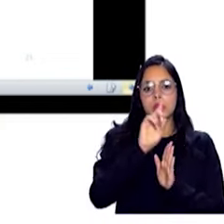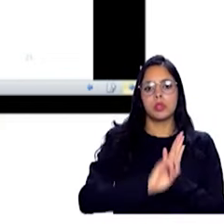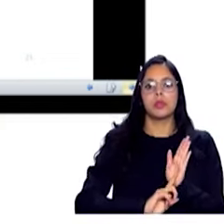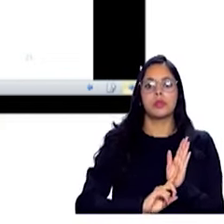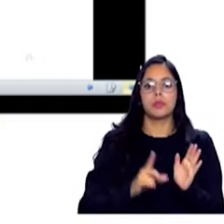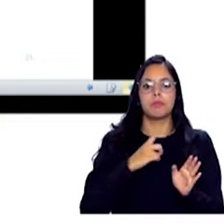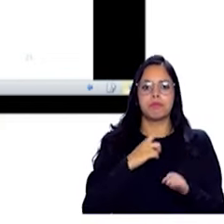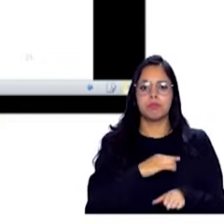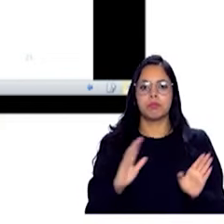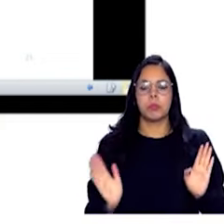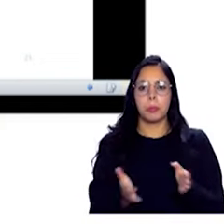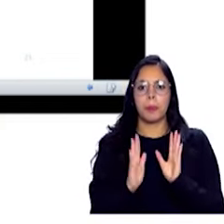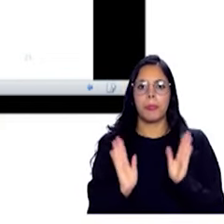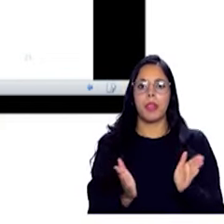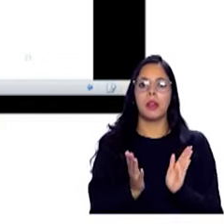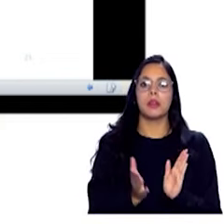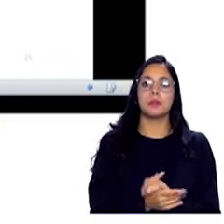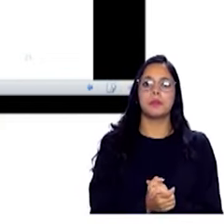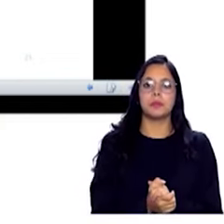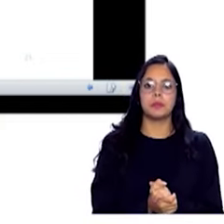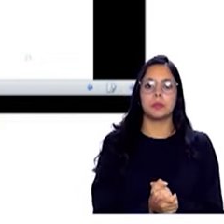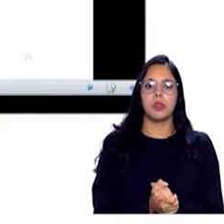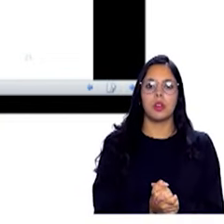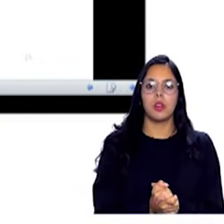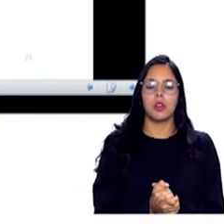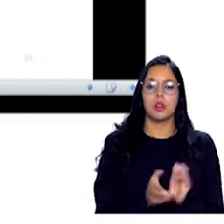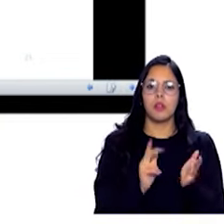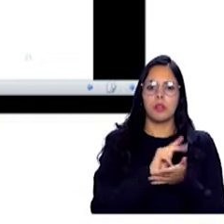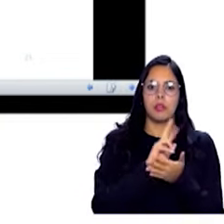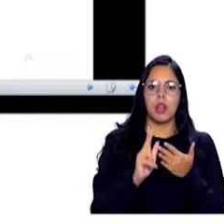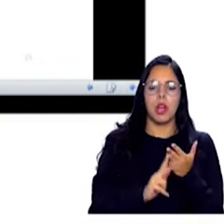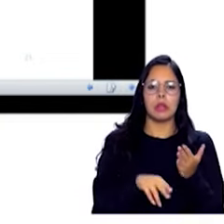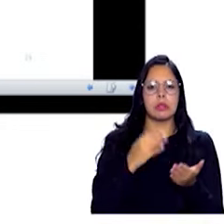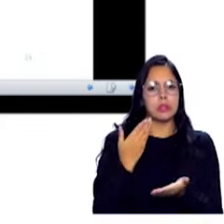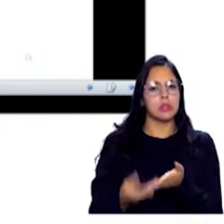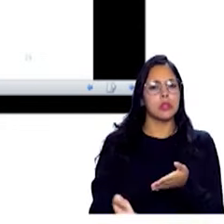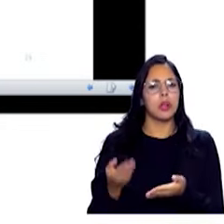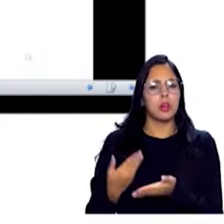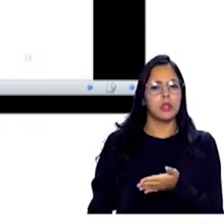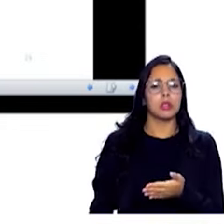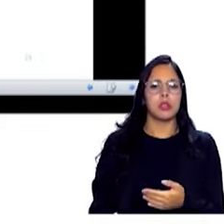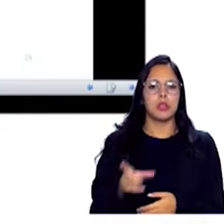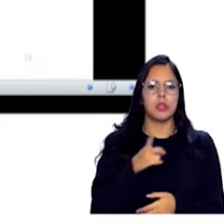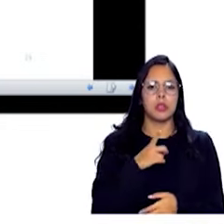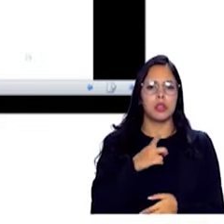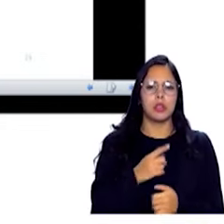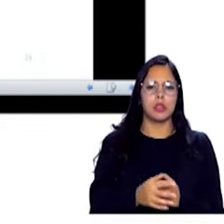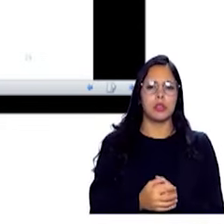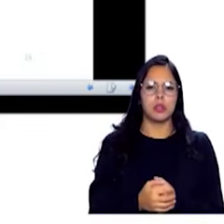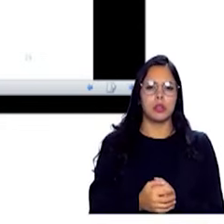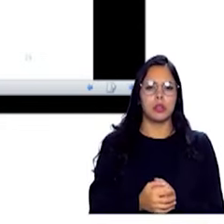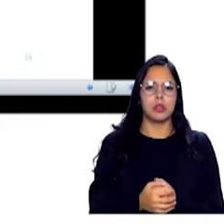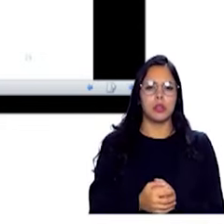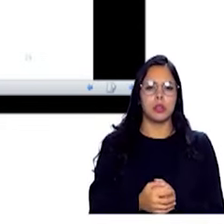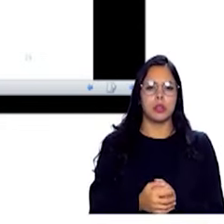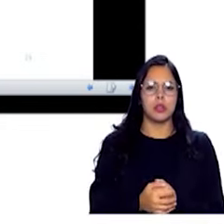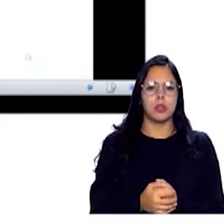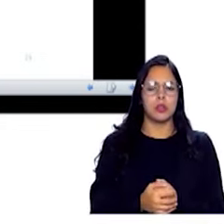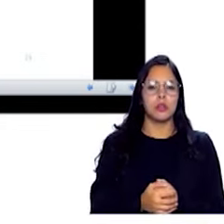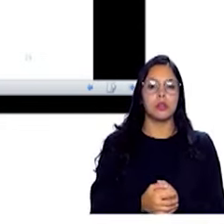rinviato o un un po' superficiali anche le altre Due condizioni creano un po' di problemi